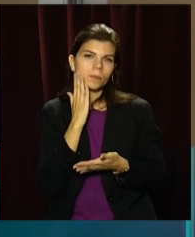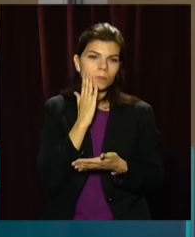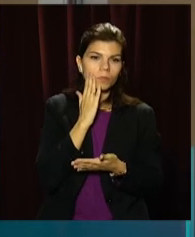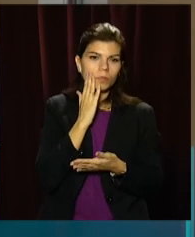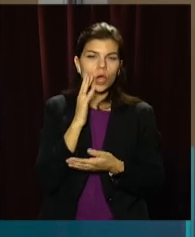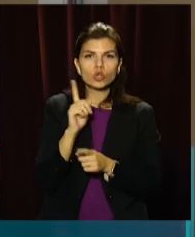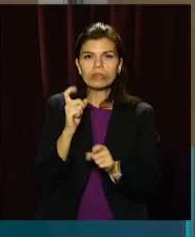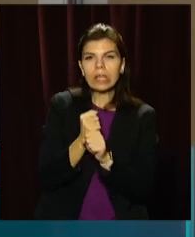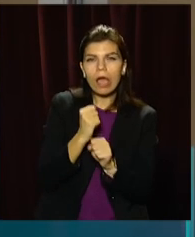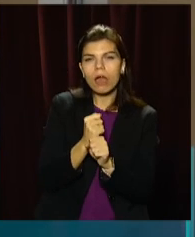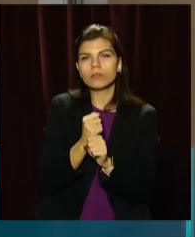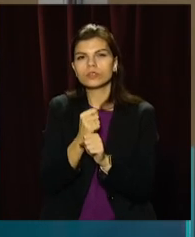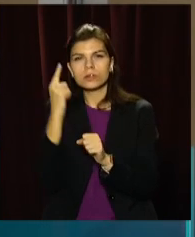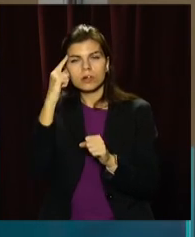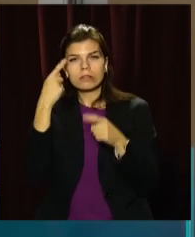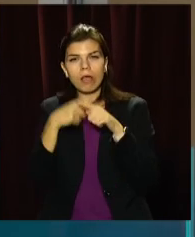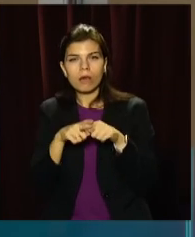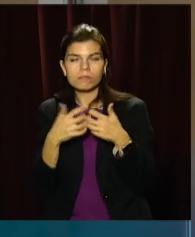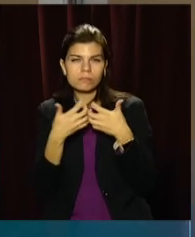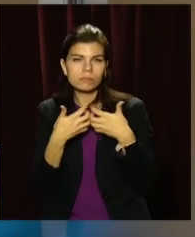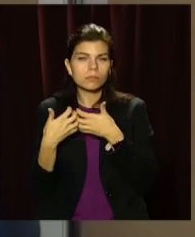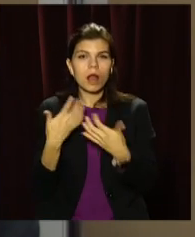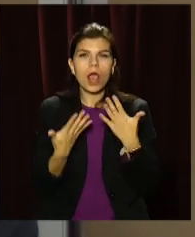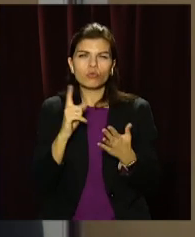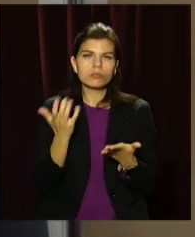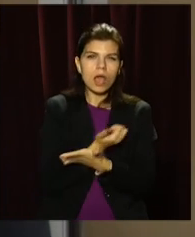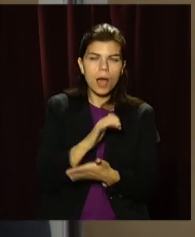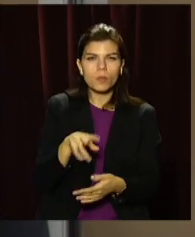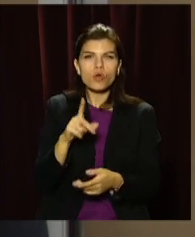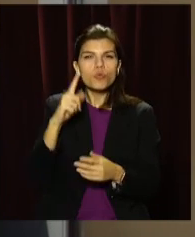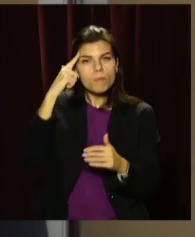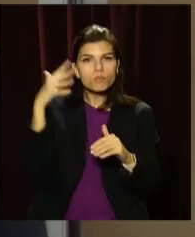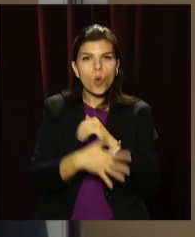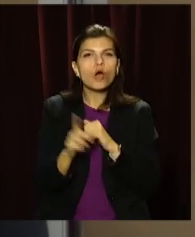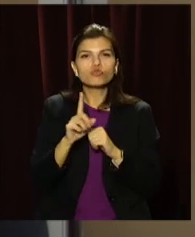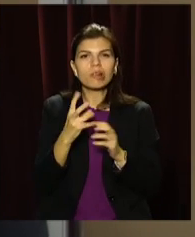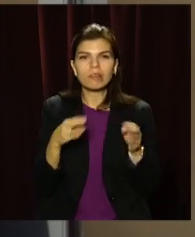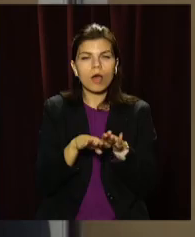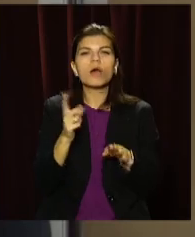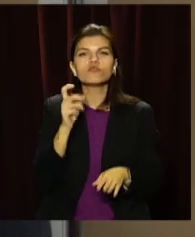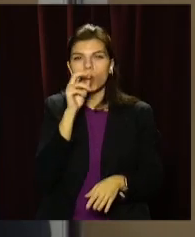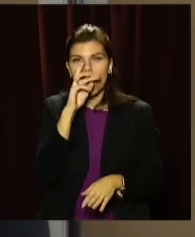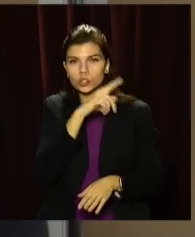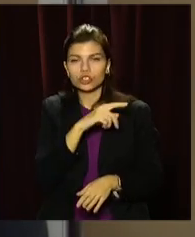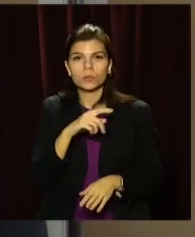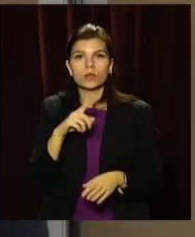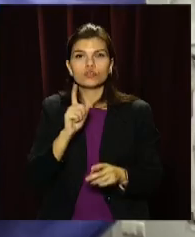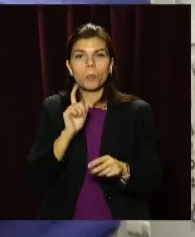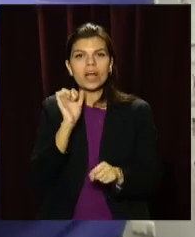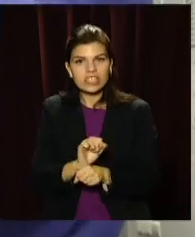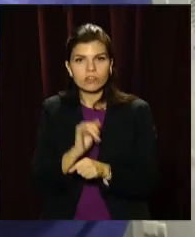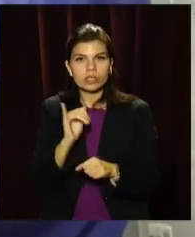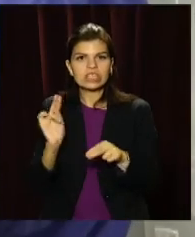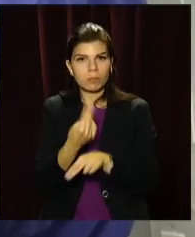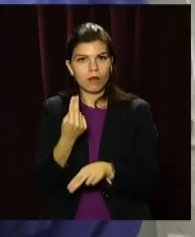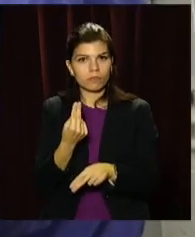що ти робиш, або коли не виходить, зрозуміти, що ти робиш не так, зупинитися, щоб це справити.